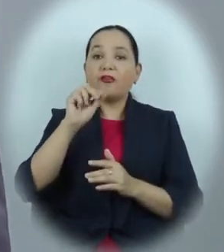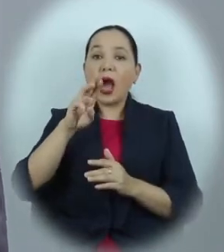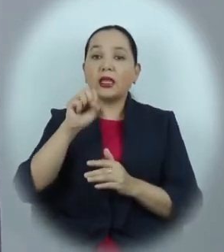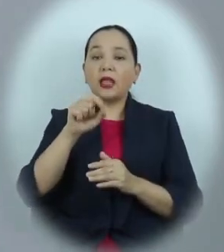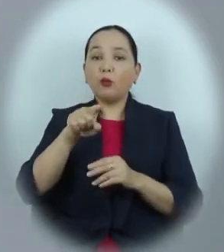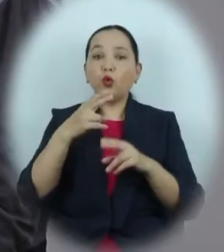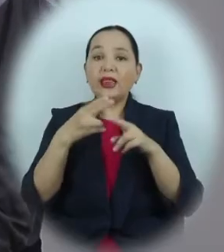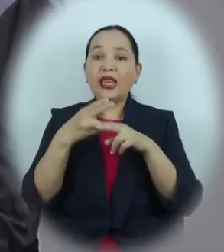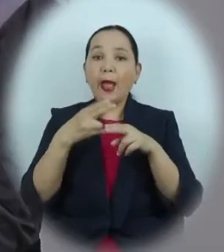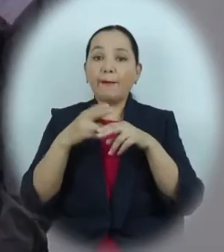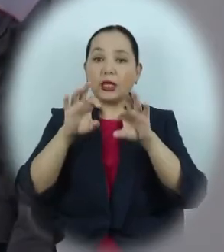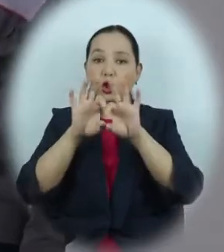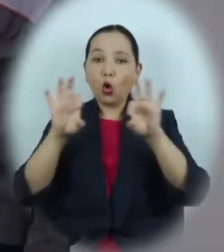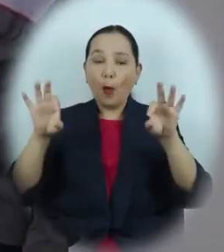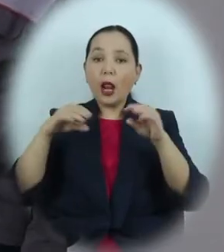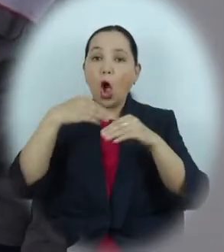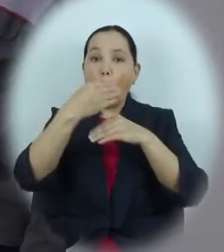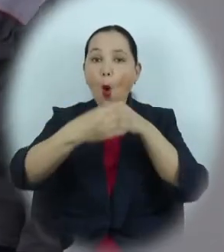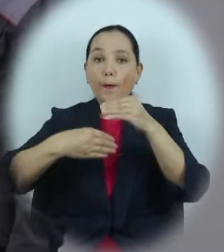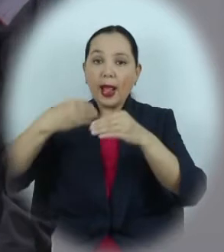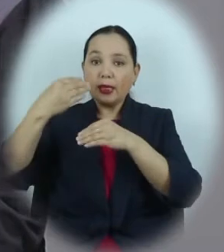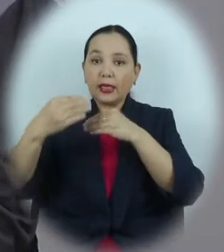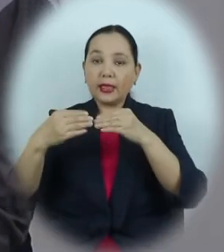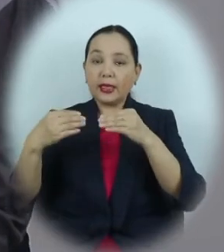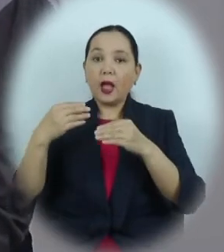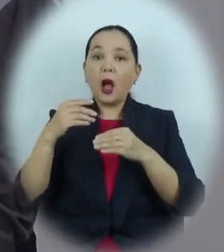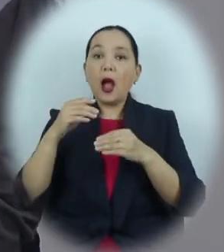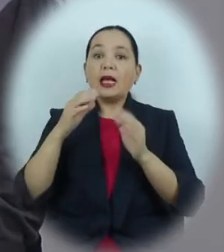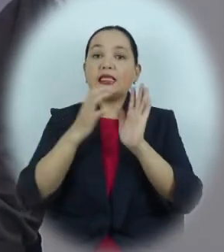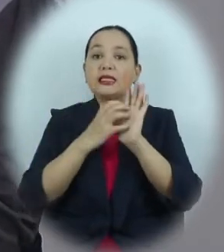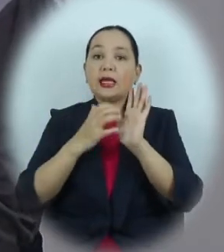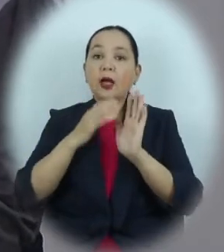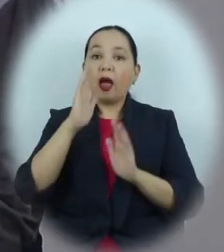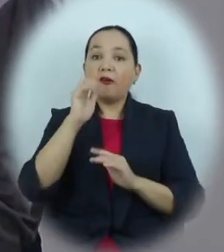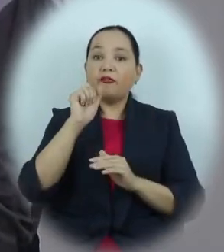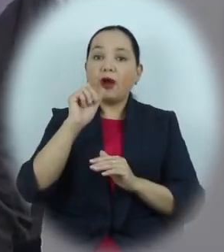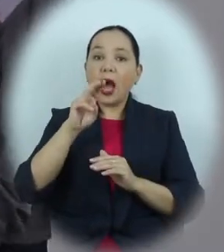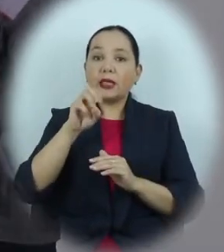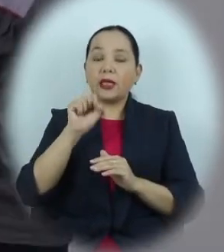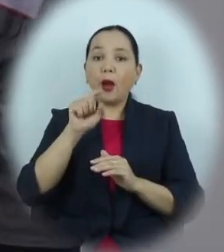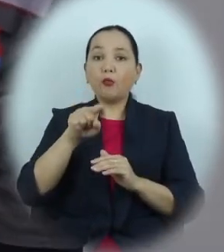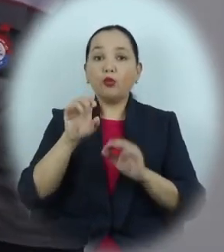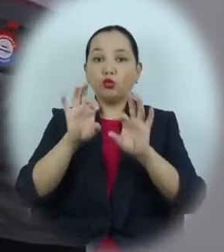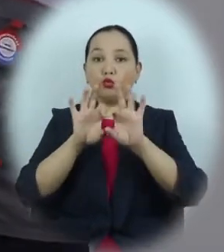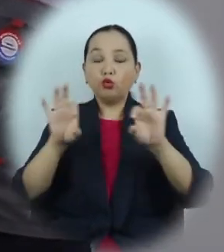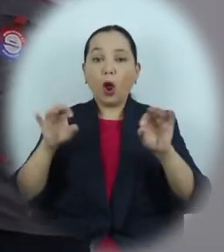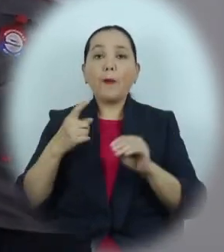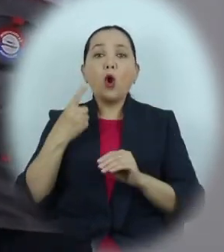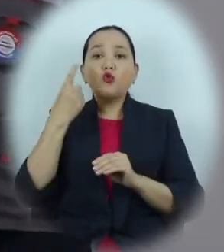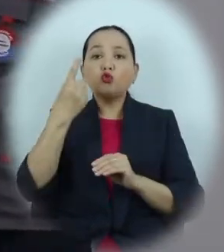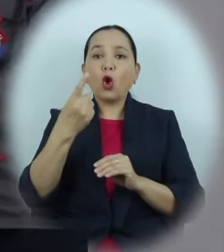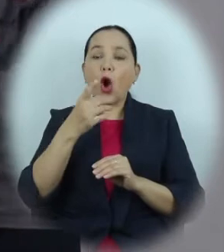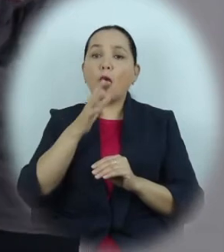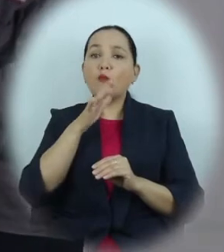temir turbalarning ustiga qoplanadigan stiklovatamiz. Stiklovatamiz bu turbani uzoq muddat bizga